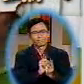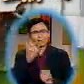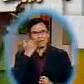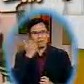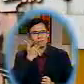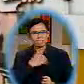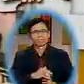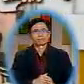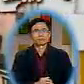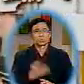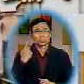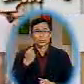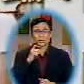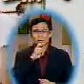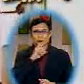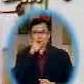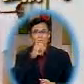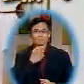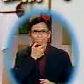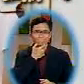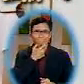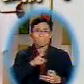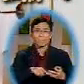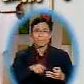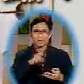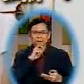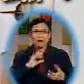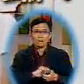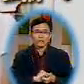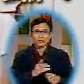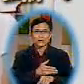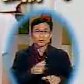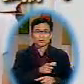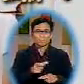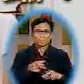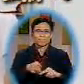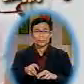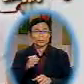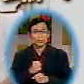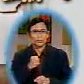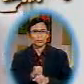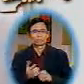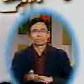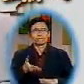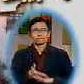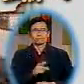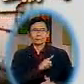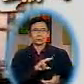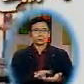冷暖。最近佢喺藝人曾志偉同戚美珍合辦嘅社會企業餐廳做嘢，先至重拾自